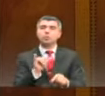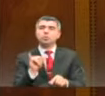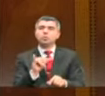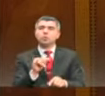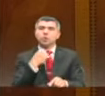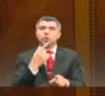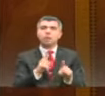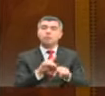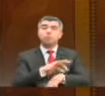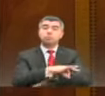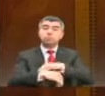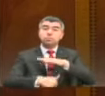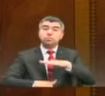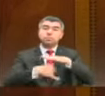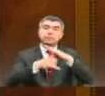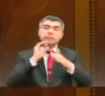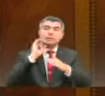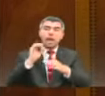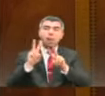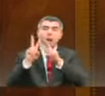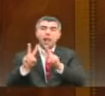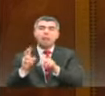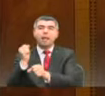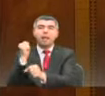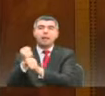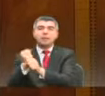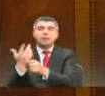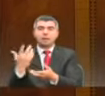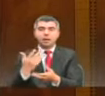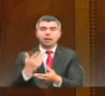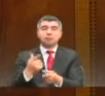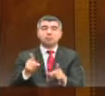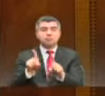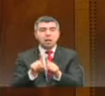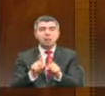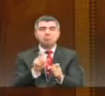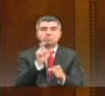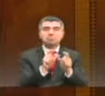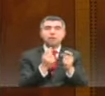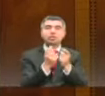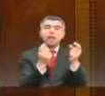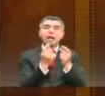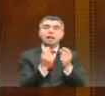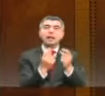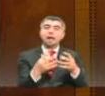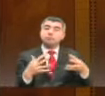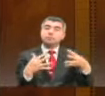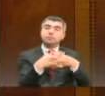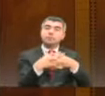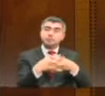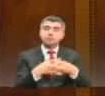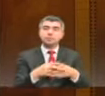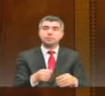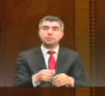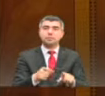بالوكالة الوطنية لإنعاش التشغيل والكفاءات أو بمؤسسات الوساطة بالقطاع الخاص، وهي تحتاج إلى نوع